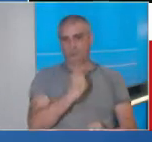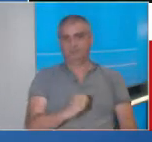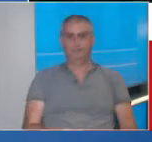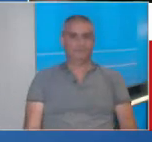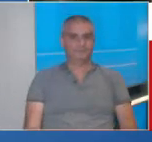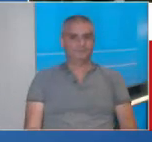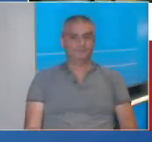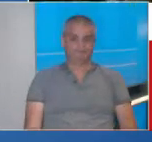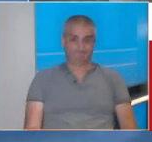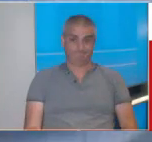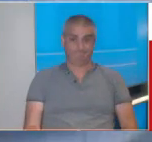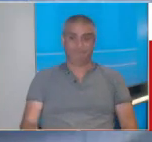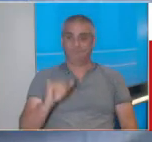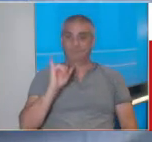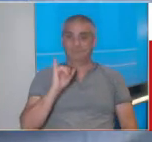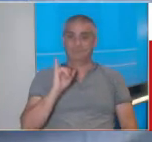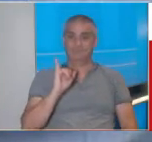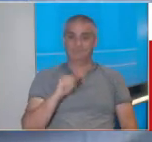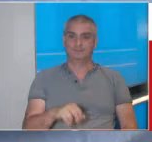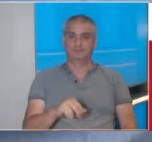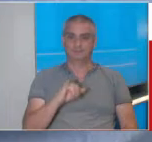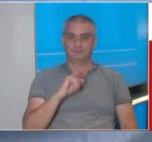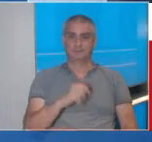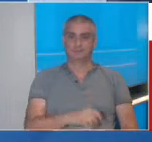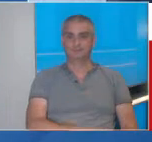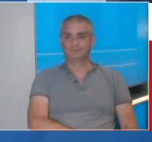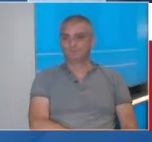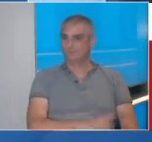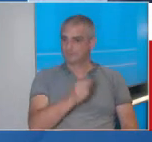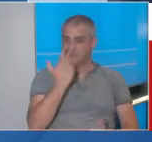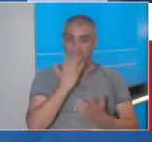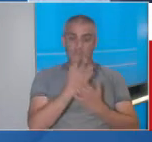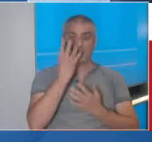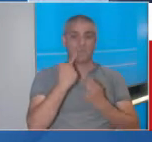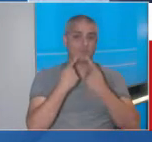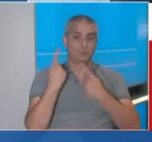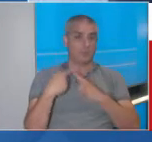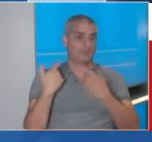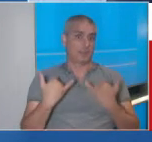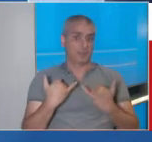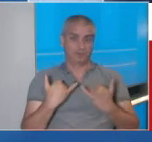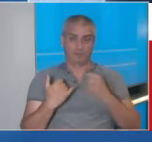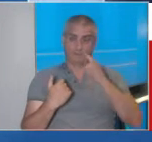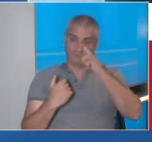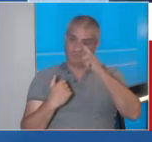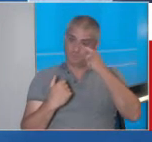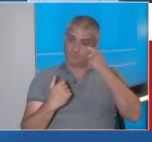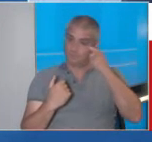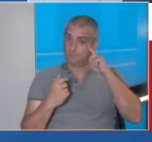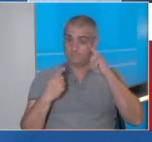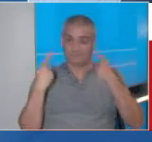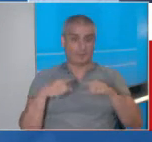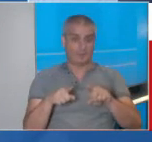ביתה. יאיר קאוס. אנחנו מחכים, אגב, היו כבר כ-40 דיונים עד כה